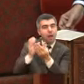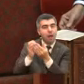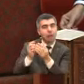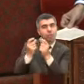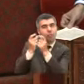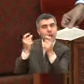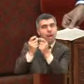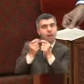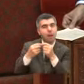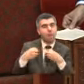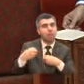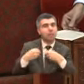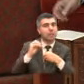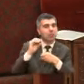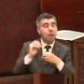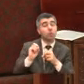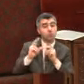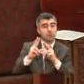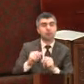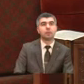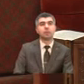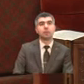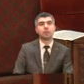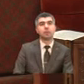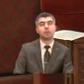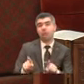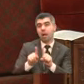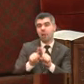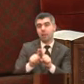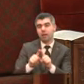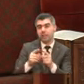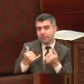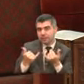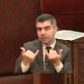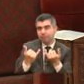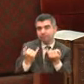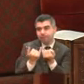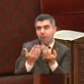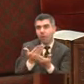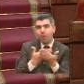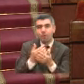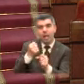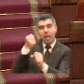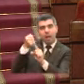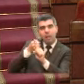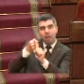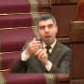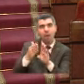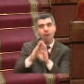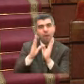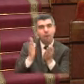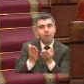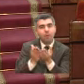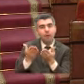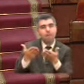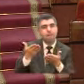ديال المستعملين كذلك. وحنا الان تنشتغلوا كذلك على هذه القضيه ديال الانماط، مختلف انماط النقل، باش يوقع واحد شويه ديال